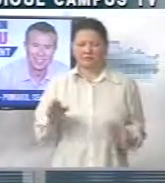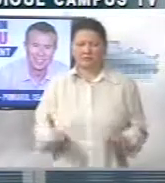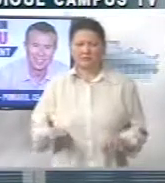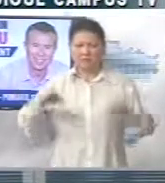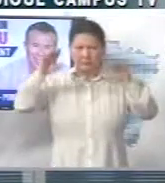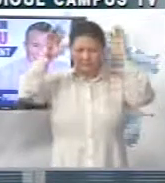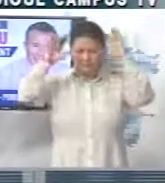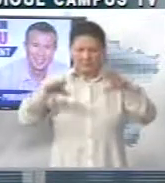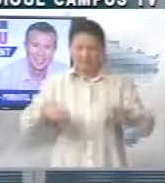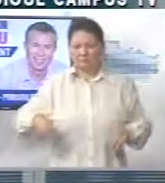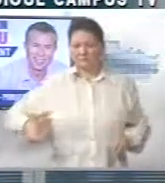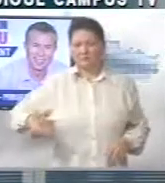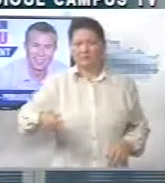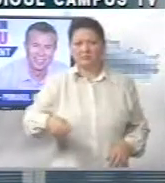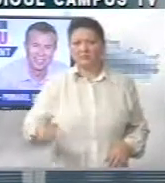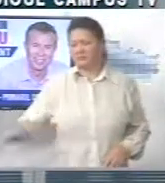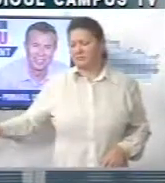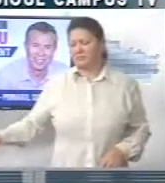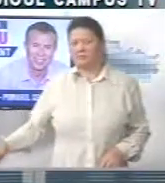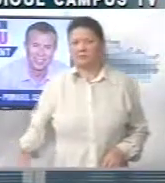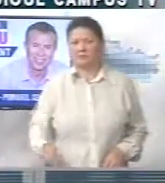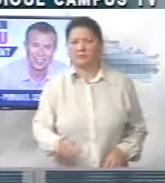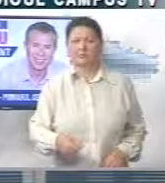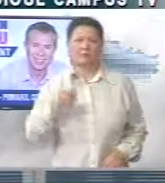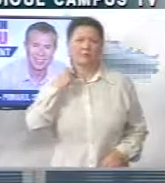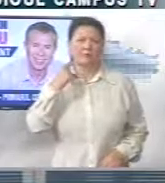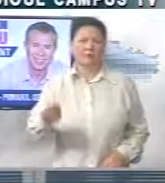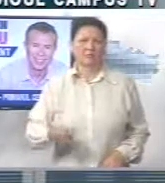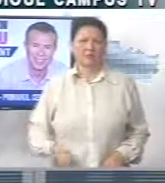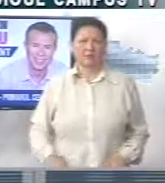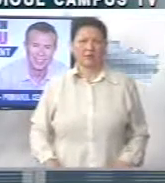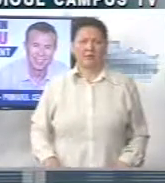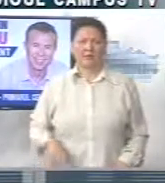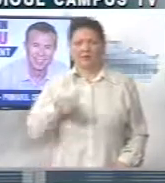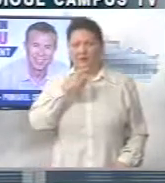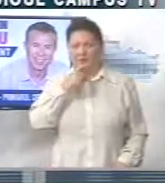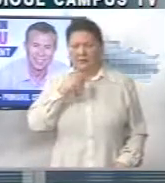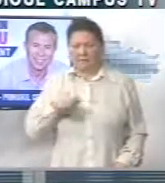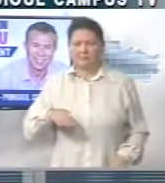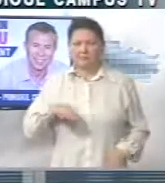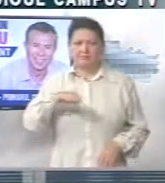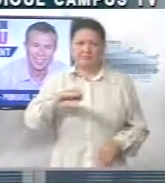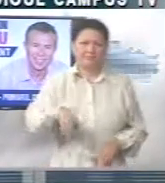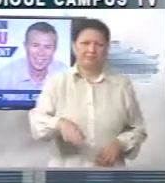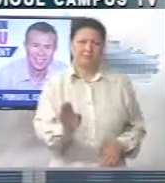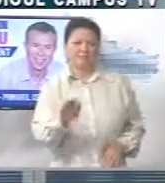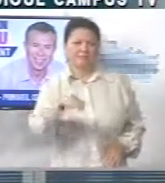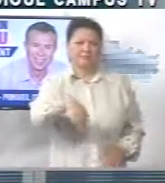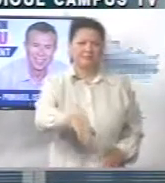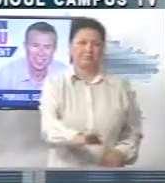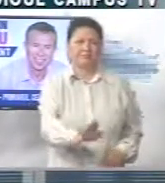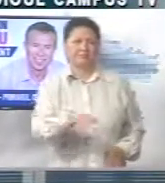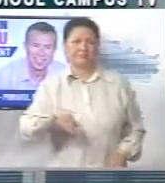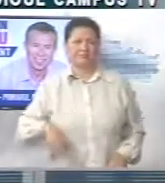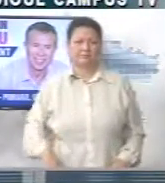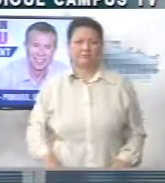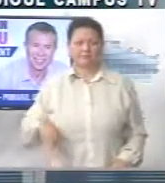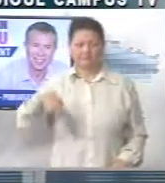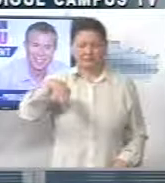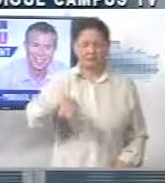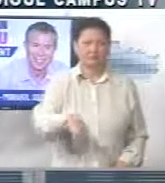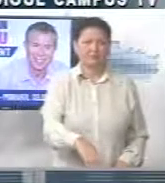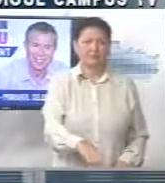circul cu valiza, cu trollerul, o zonă unde să nu mă împiedic, să nu rup valiza, să pot să cobor printr-un